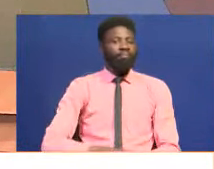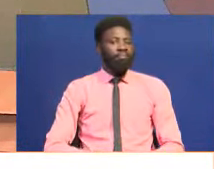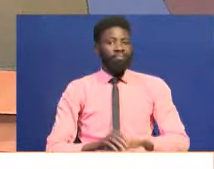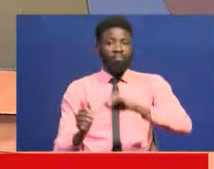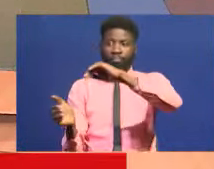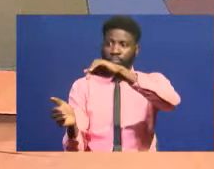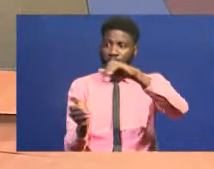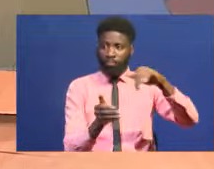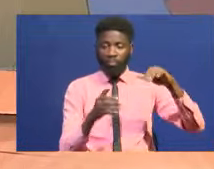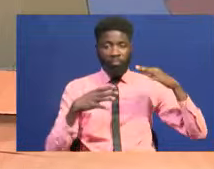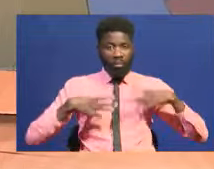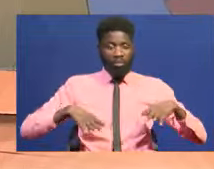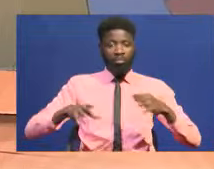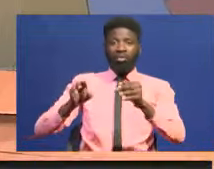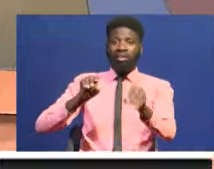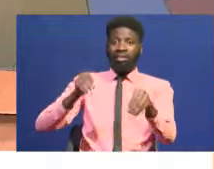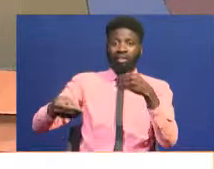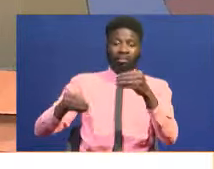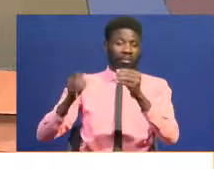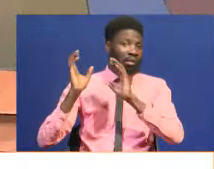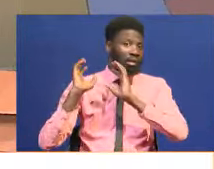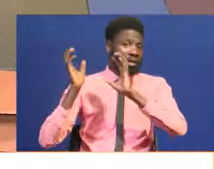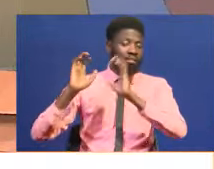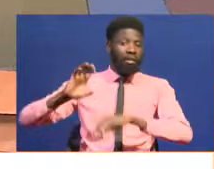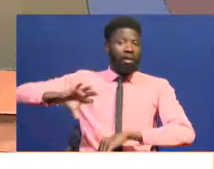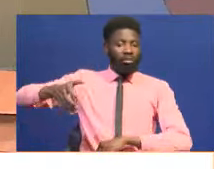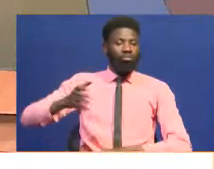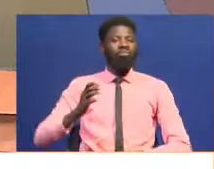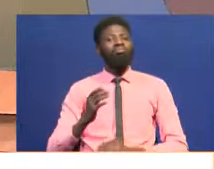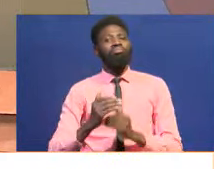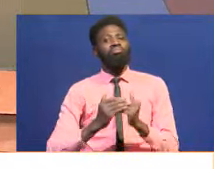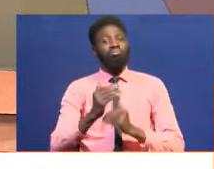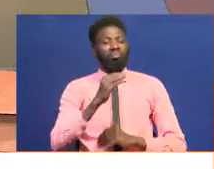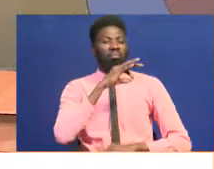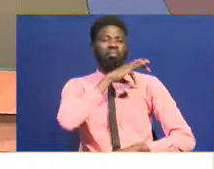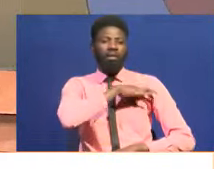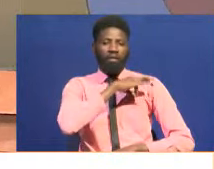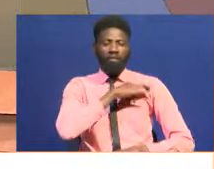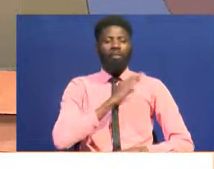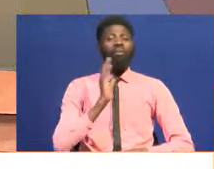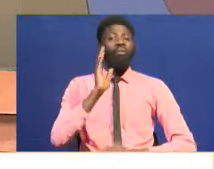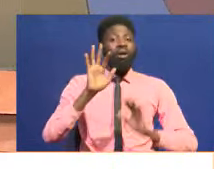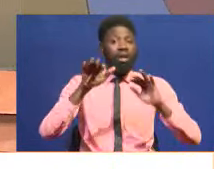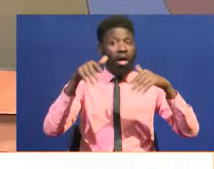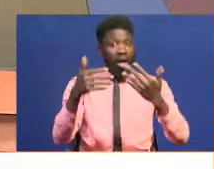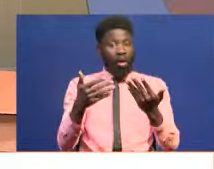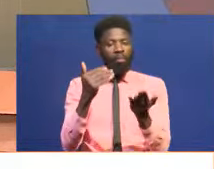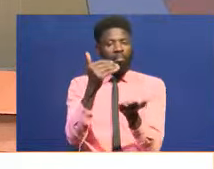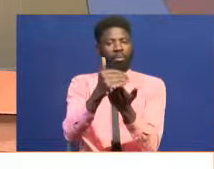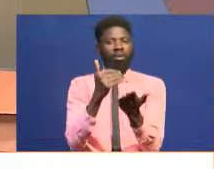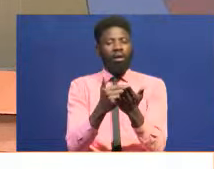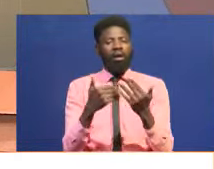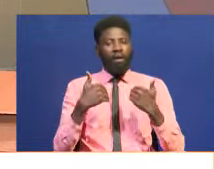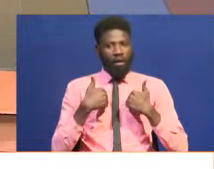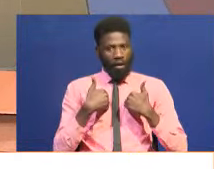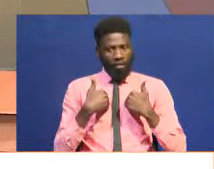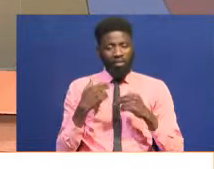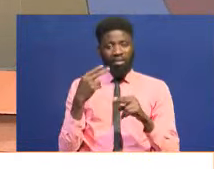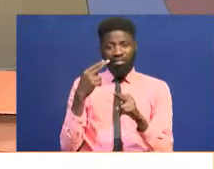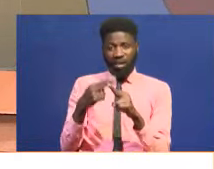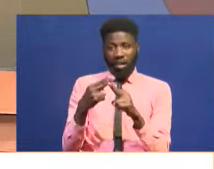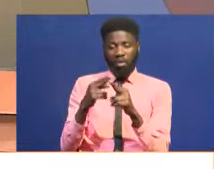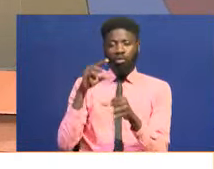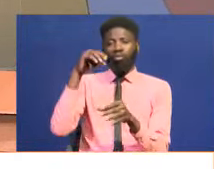Watu walio na ulemavu katika kaunti ya Kilifi watanufaika kutokana na mpango wa kuimarisha maisha yao uliopewa jina